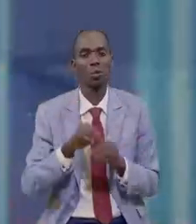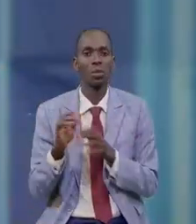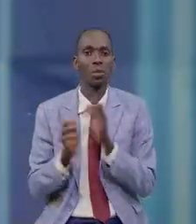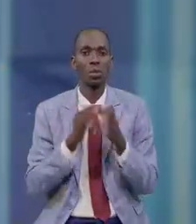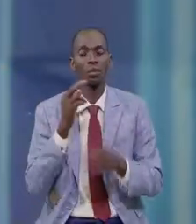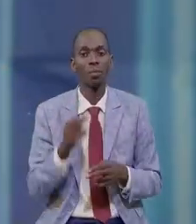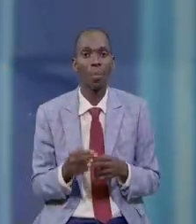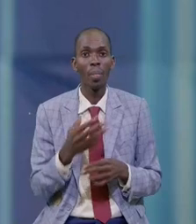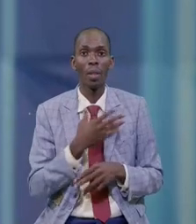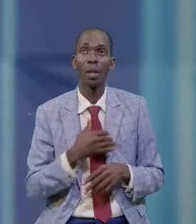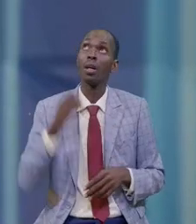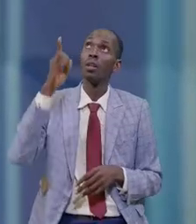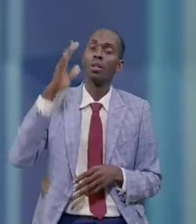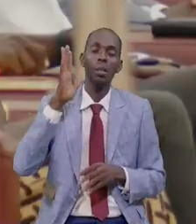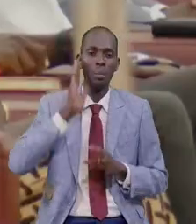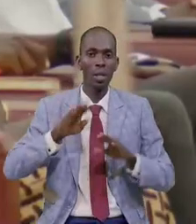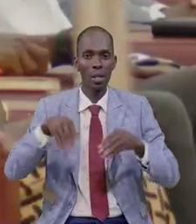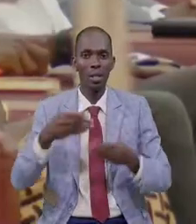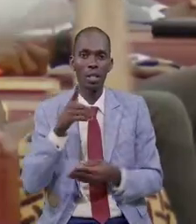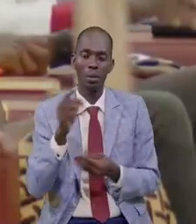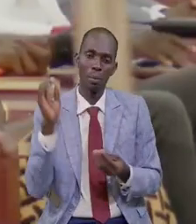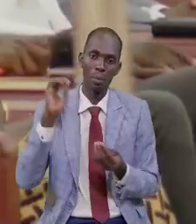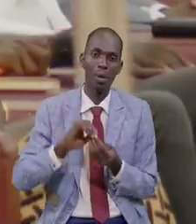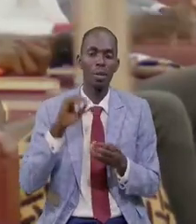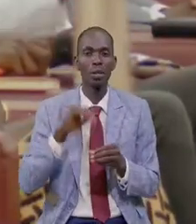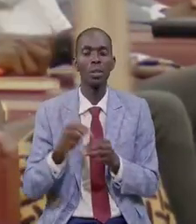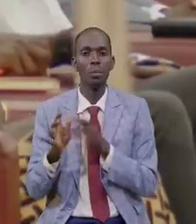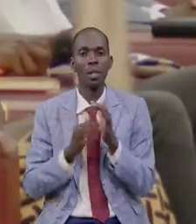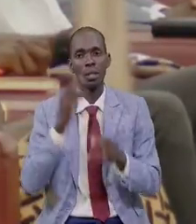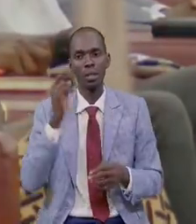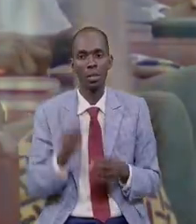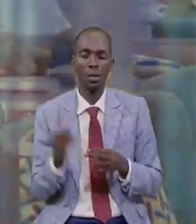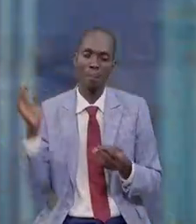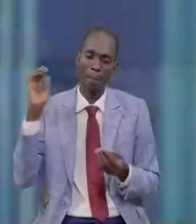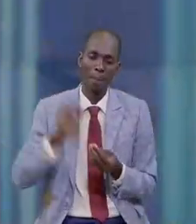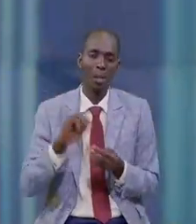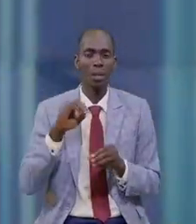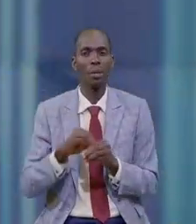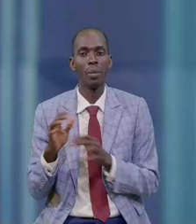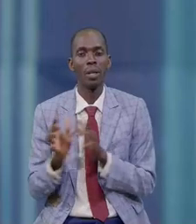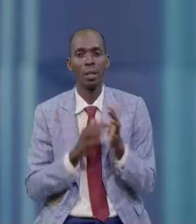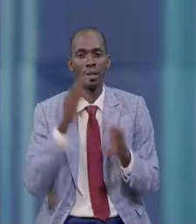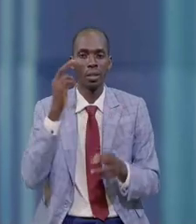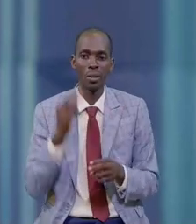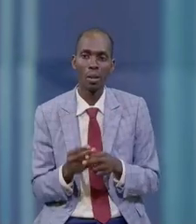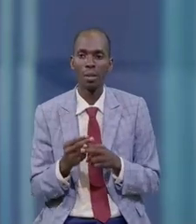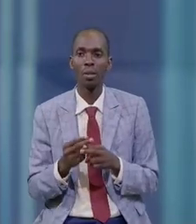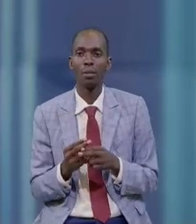et Dieu vous donnera plus plus j'ai dis plus